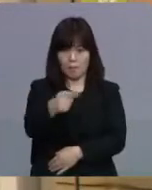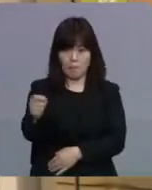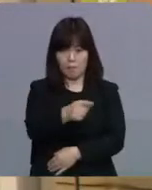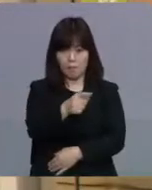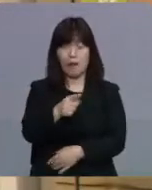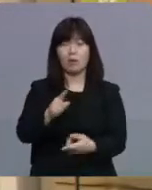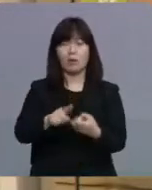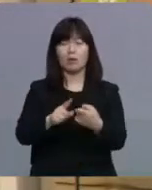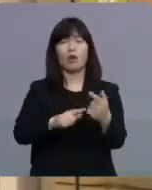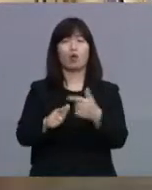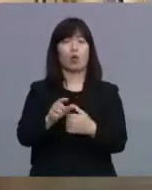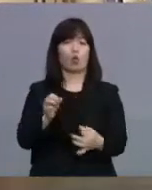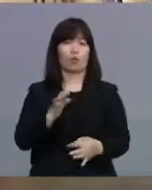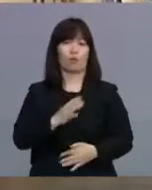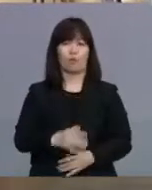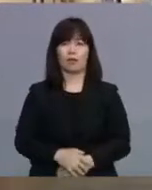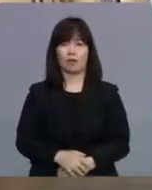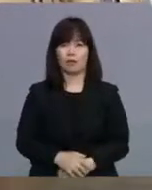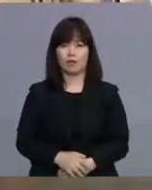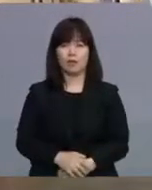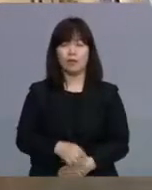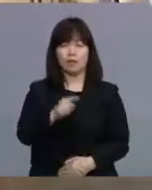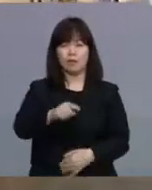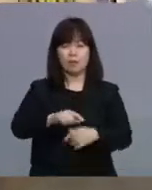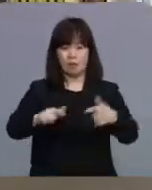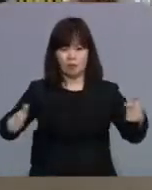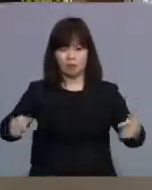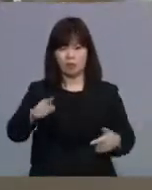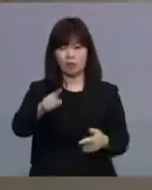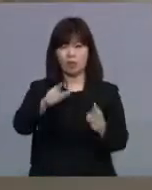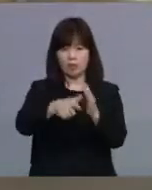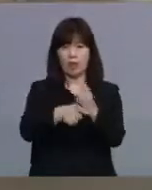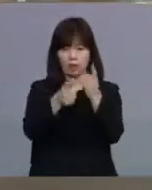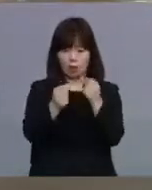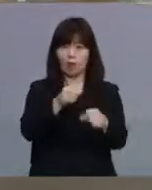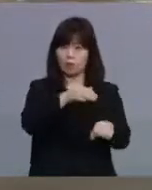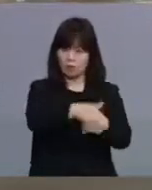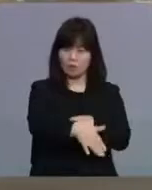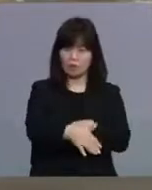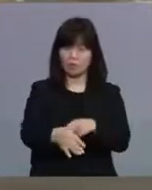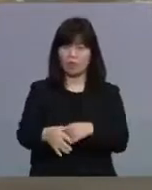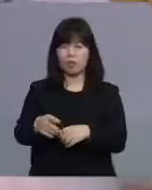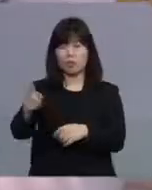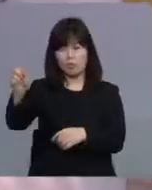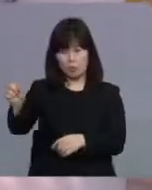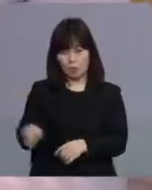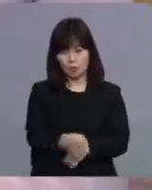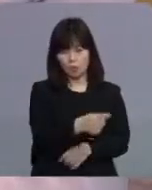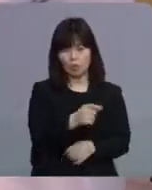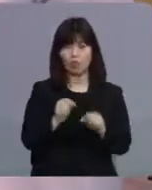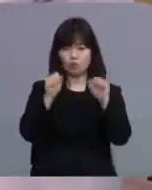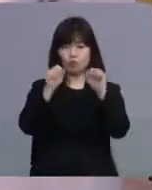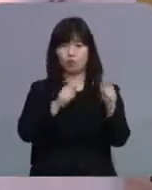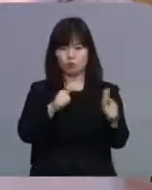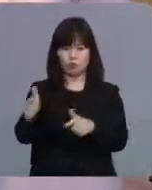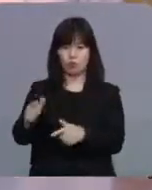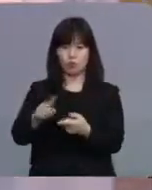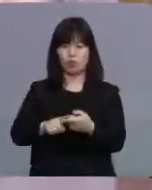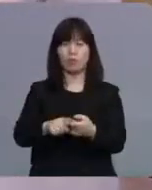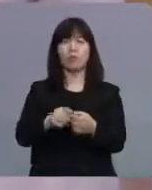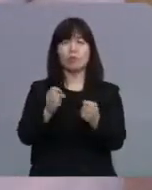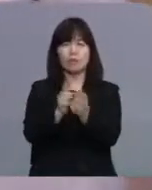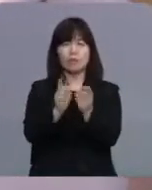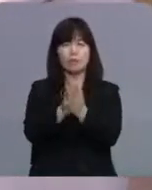움직인다는 사실에 굉장히 놀랐습니다. 이 밖에도 갈릴레오 당시와 똑같이 경사면과 포물선 운동, 지동설과 부력 실험